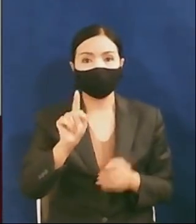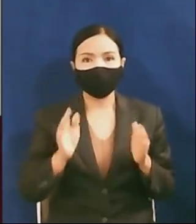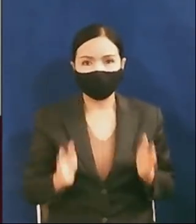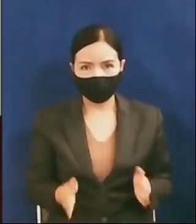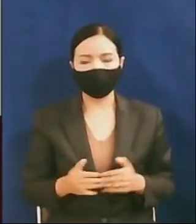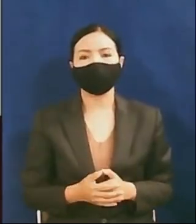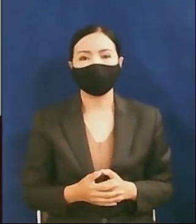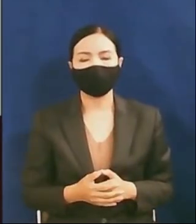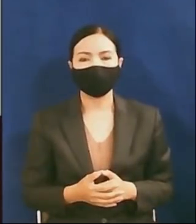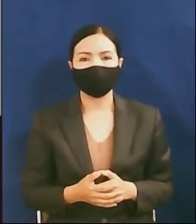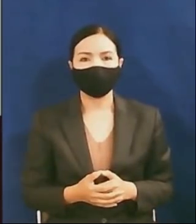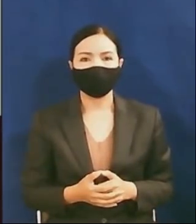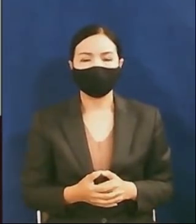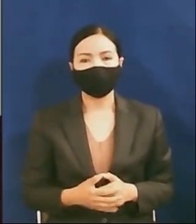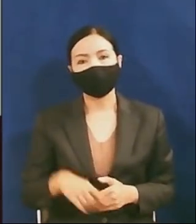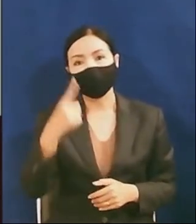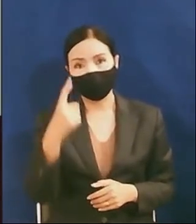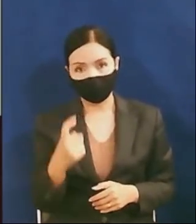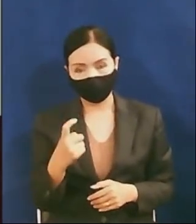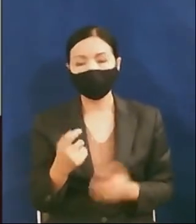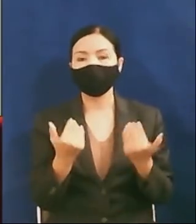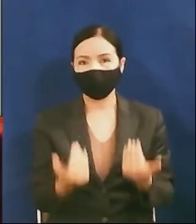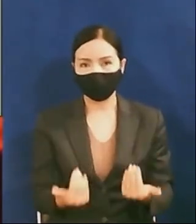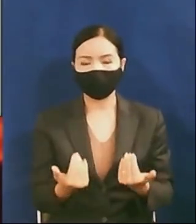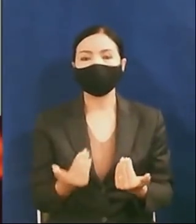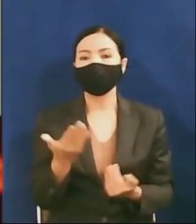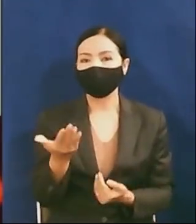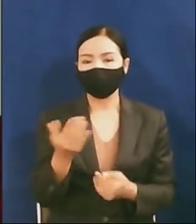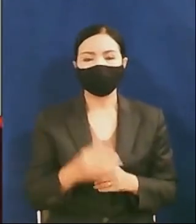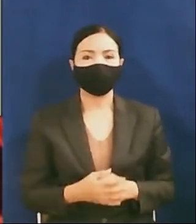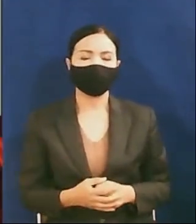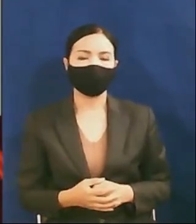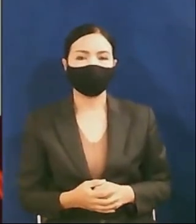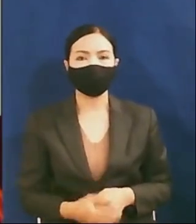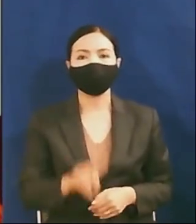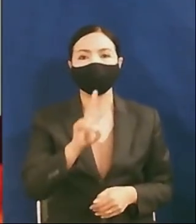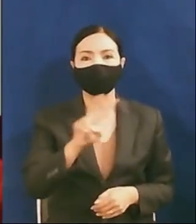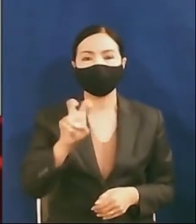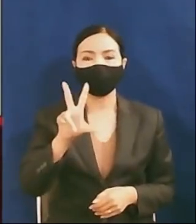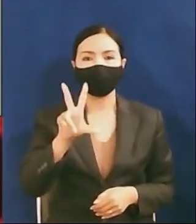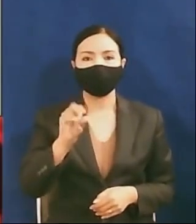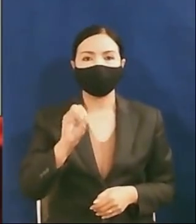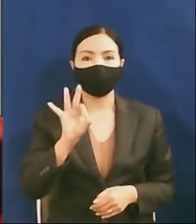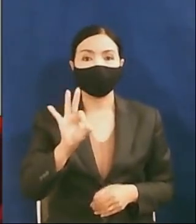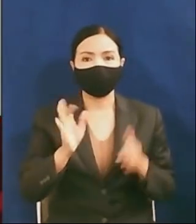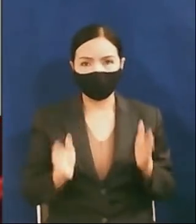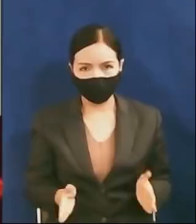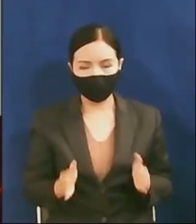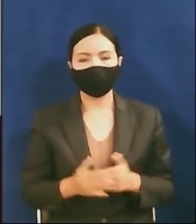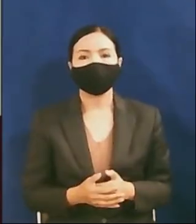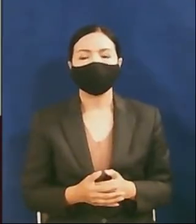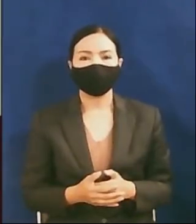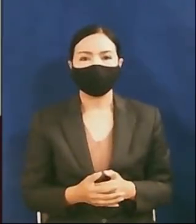ายครับส่วนเรื่องการเสียชีวิตนะครับวันนี้รายงานอยู่ที่239คนนะครับแล้ว